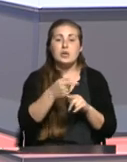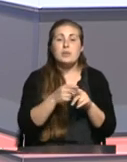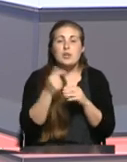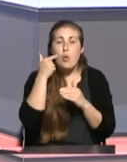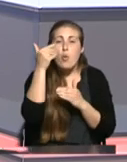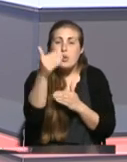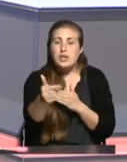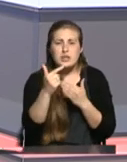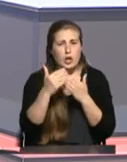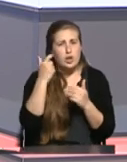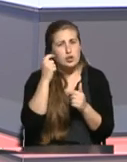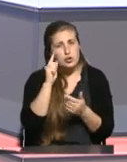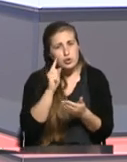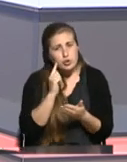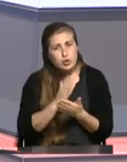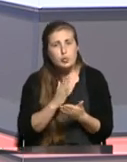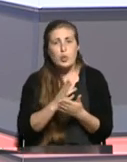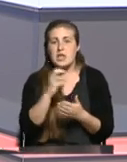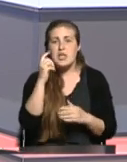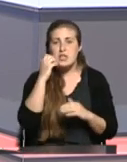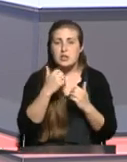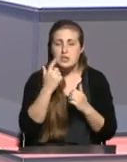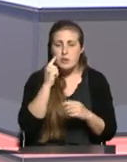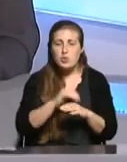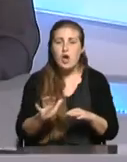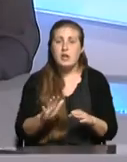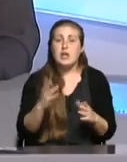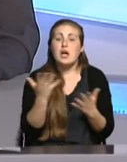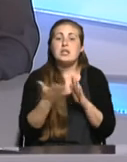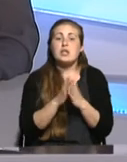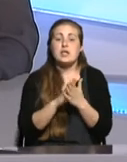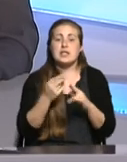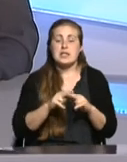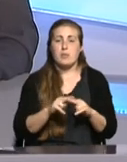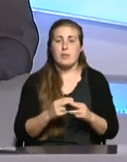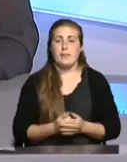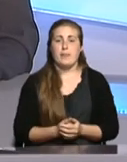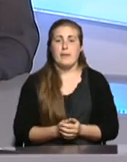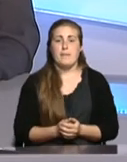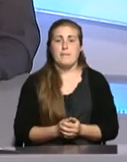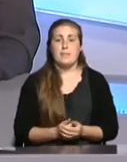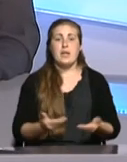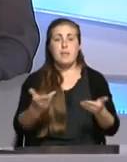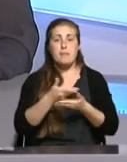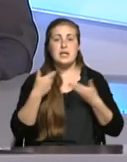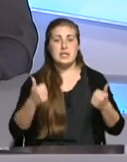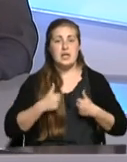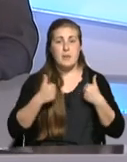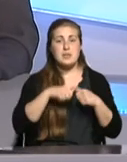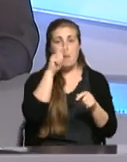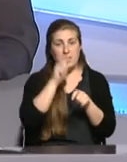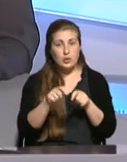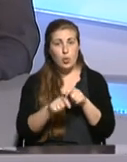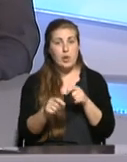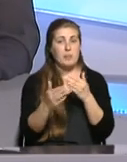замечает вот как бы на сегодня какая ситуация с ними мы стараемся мониторе практически